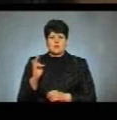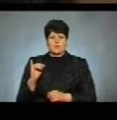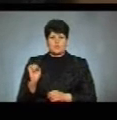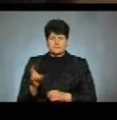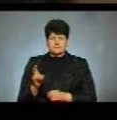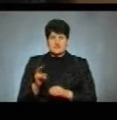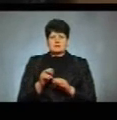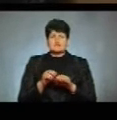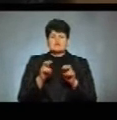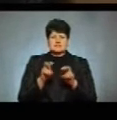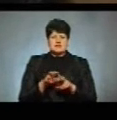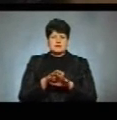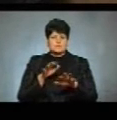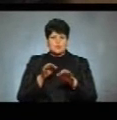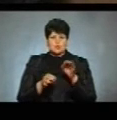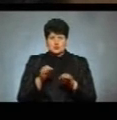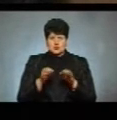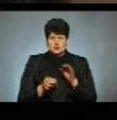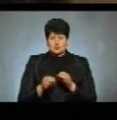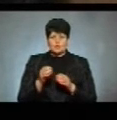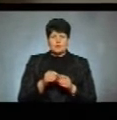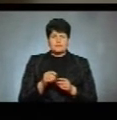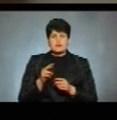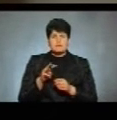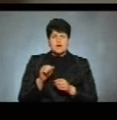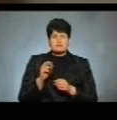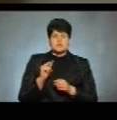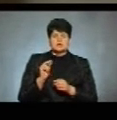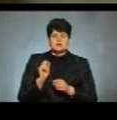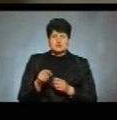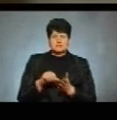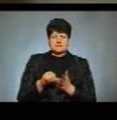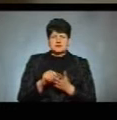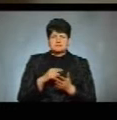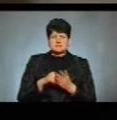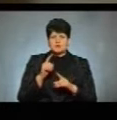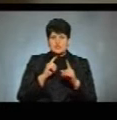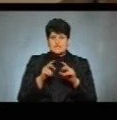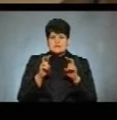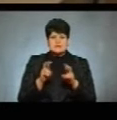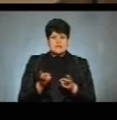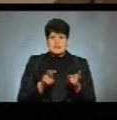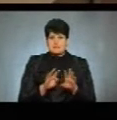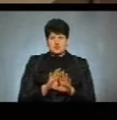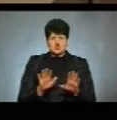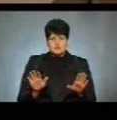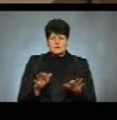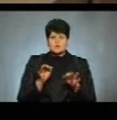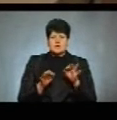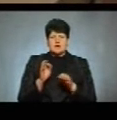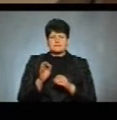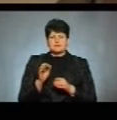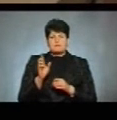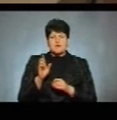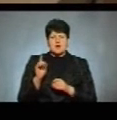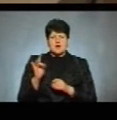У залі суду позивачка Юлія Мамчак. Представники відповідача Тернопільської міськради на засідання не прийшли. Суддя Андрій Баранюк сказав,